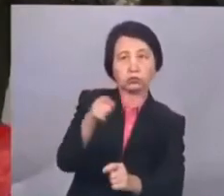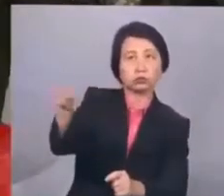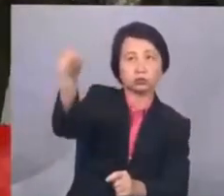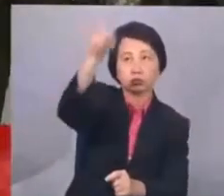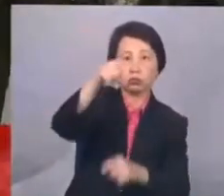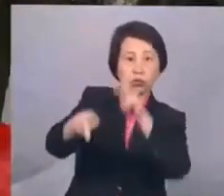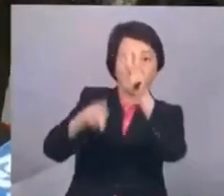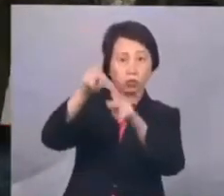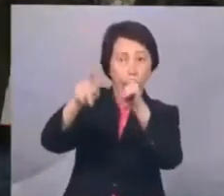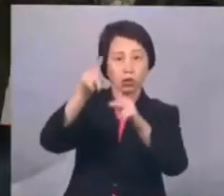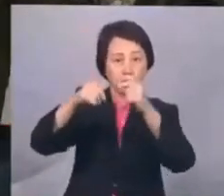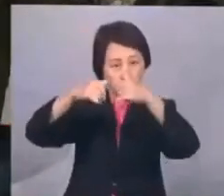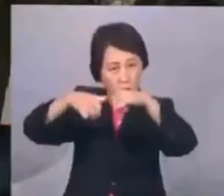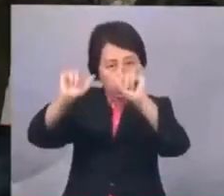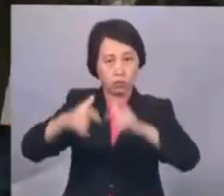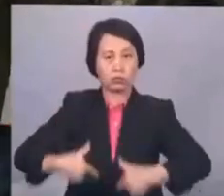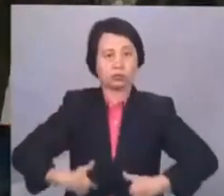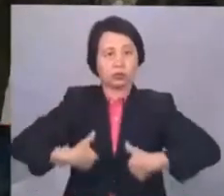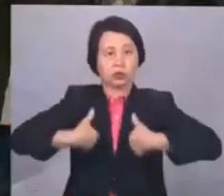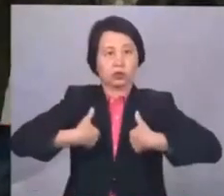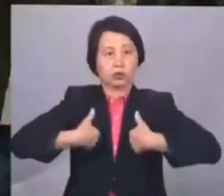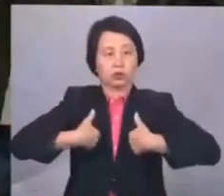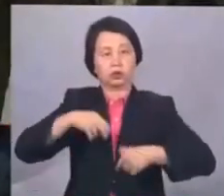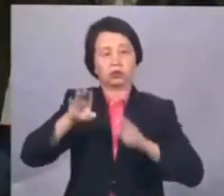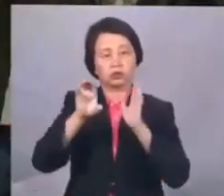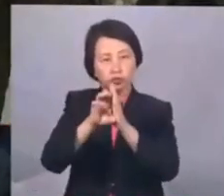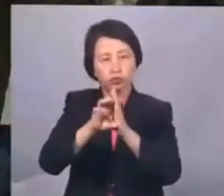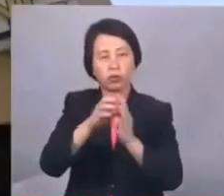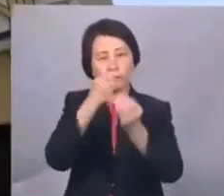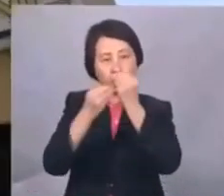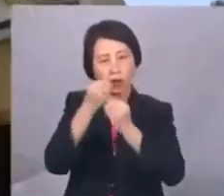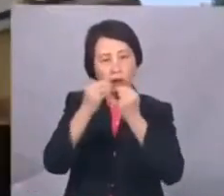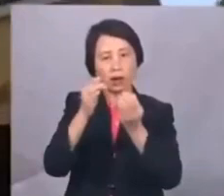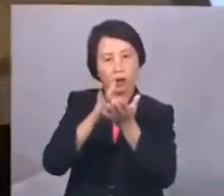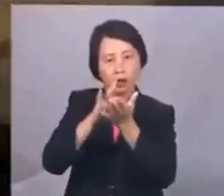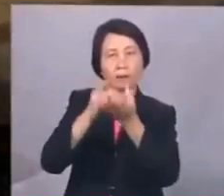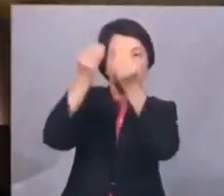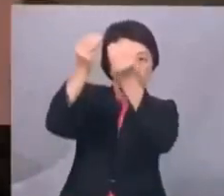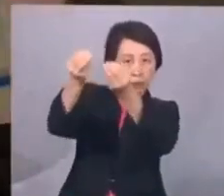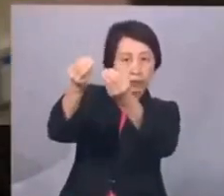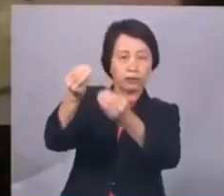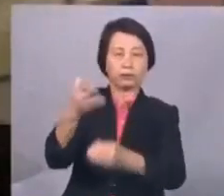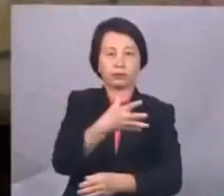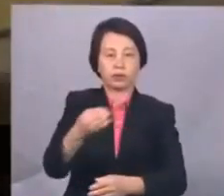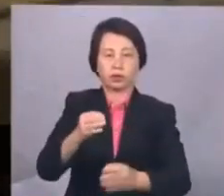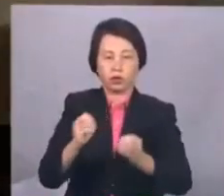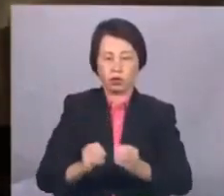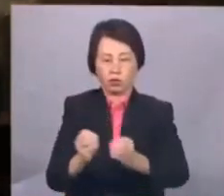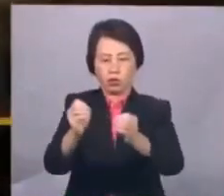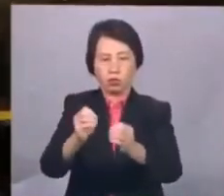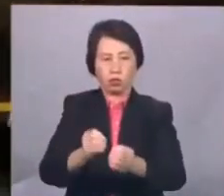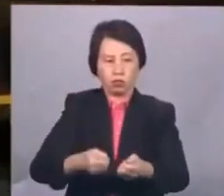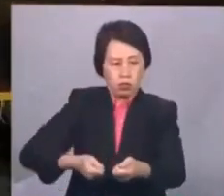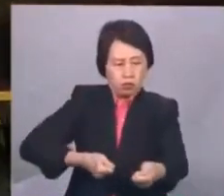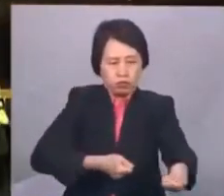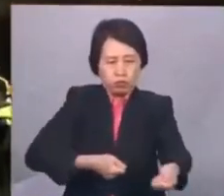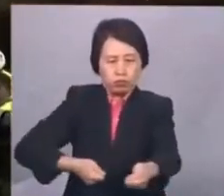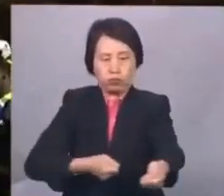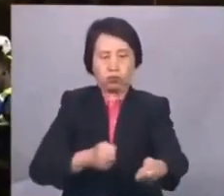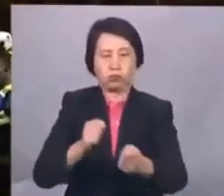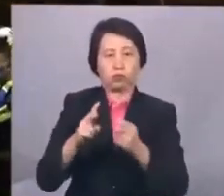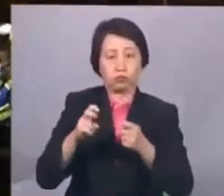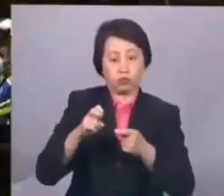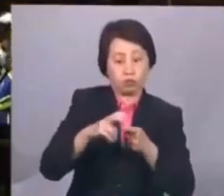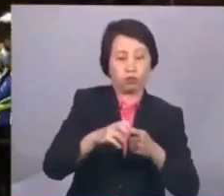kelangsungan hidup seperti makanan dan obat kan Selain itu operasi tumpas nyanyian kuman